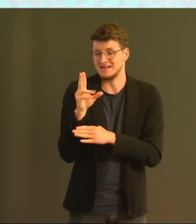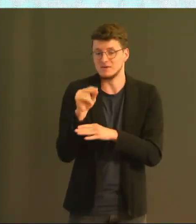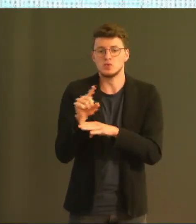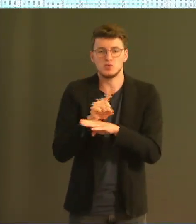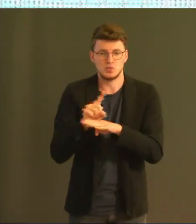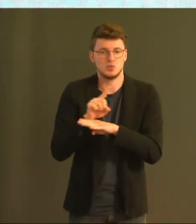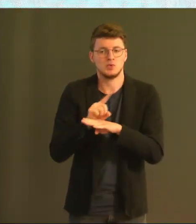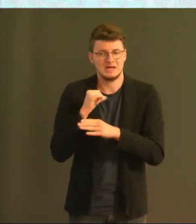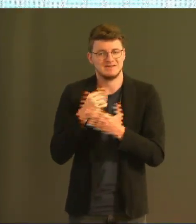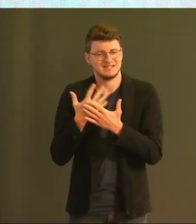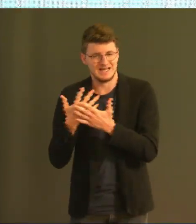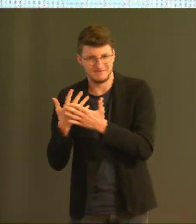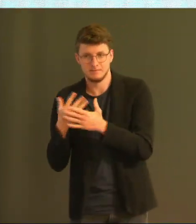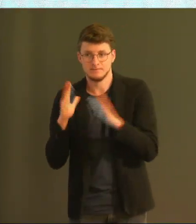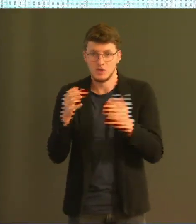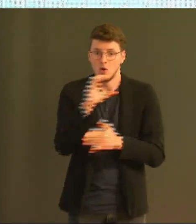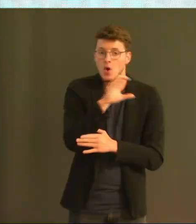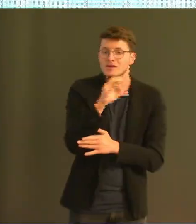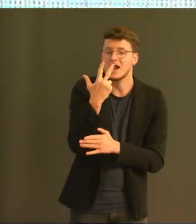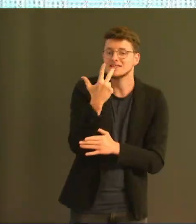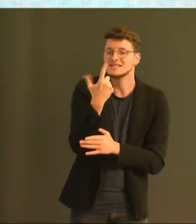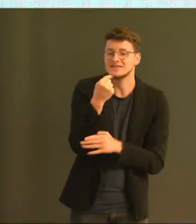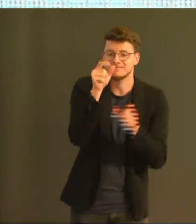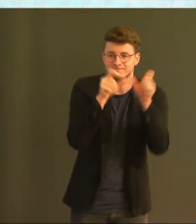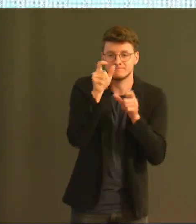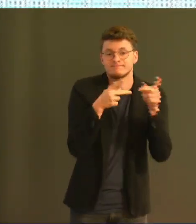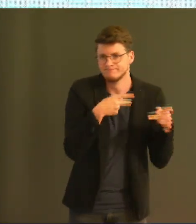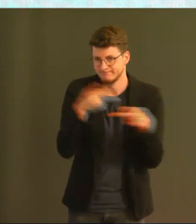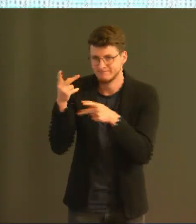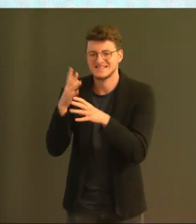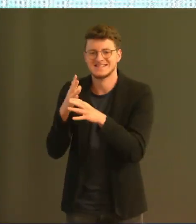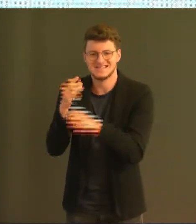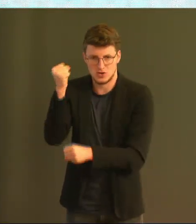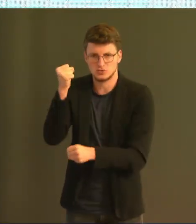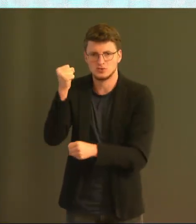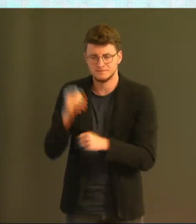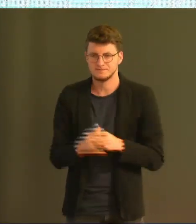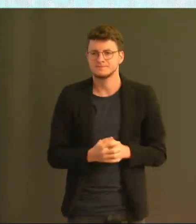d'actifs des niveaux patiente aux pruneaux minutes sinon ce